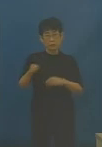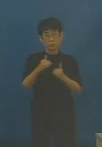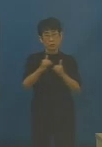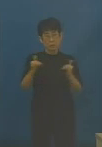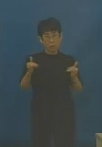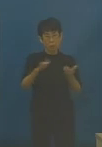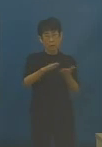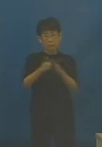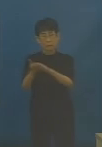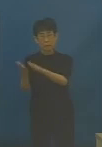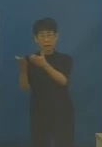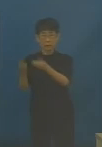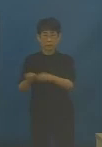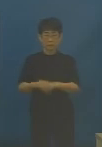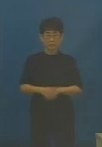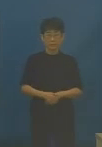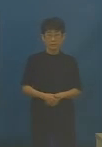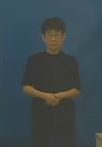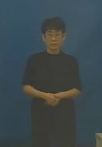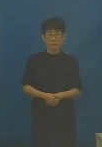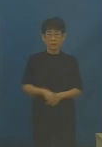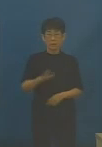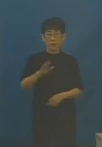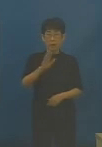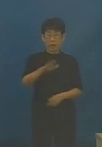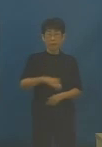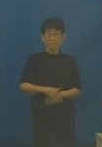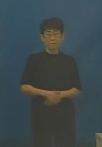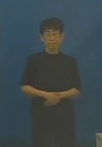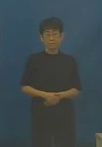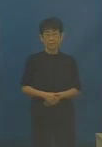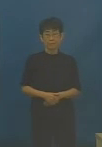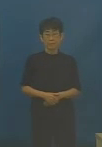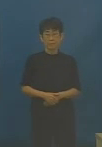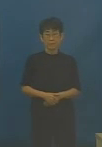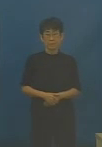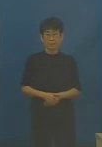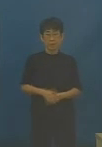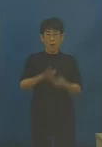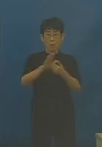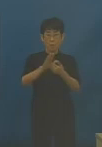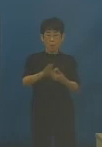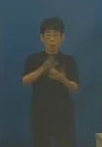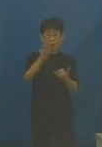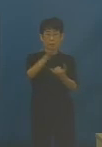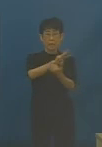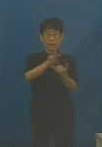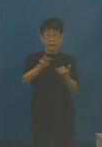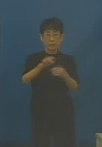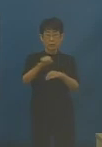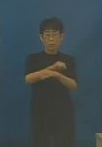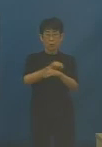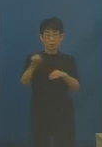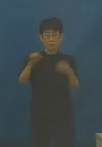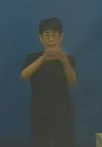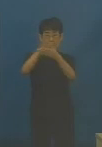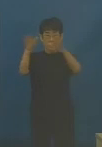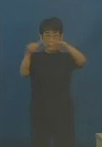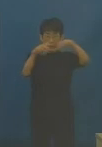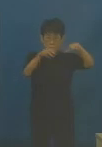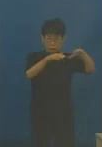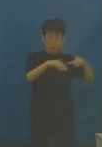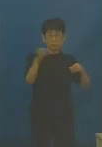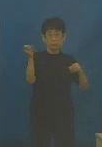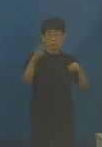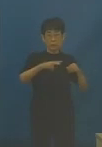からしばらくこの9月というのはそうした防災、特に台風をはじめとした水の害